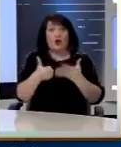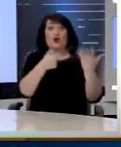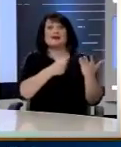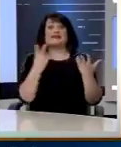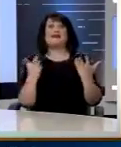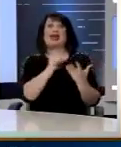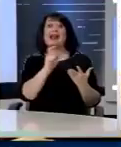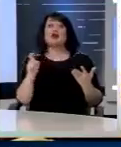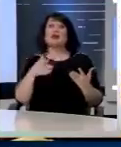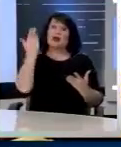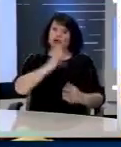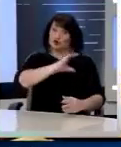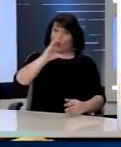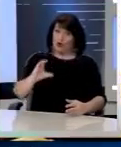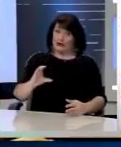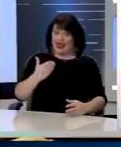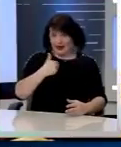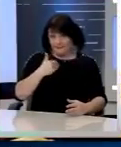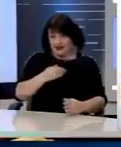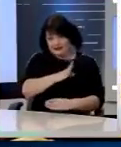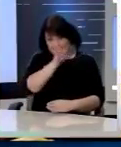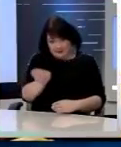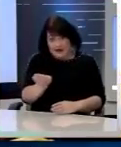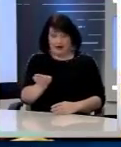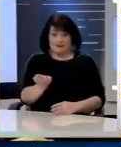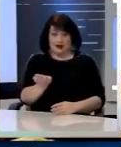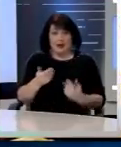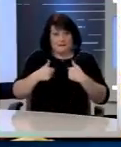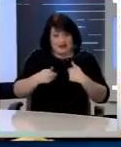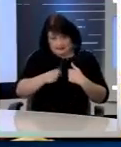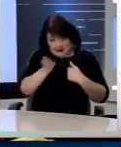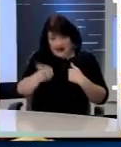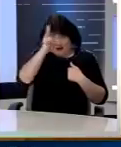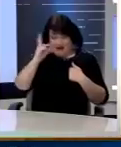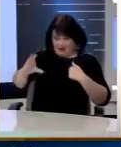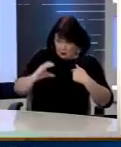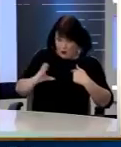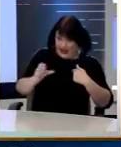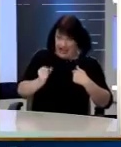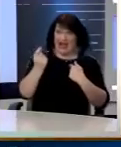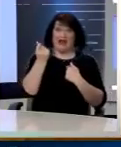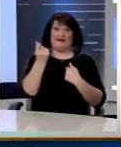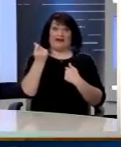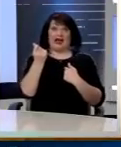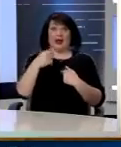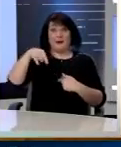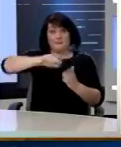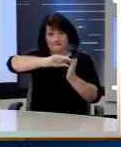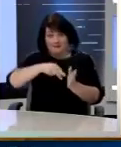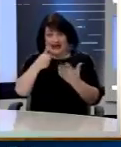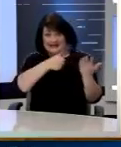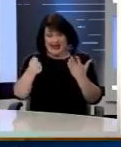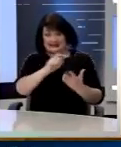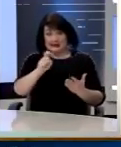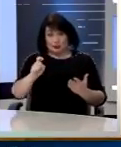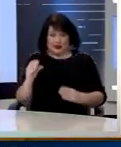67 εκατομμυρίων. Εμείς δηλαδή πήγαμε να εισπράξουμε από τη Σαουδική Αραβία με την υπογραφή του Παπαδόπουλου 66 εκατομμύρια